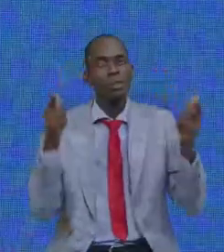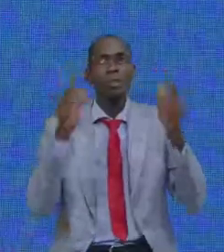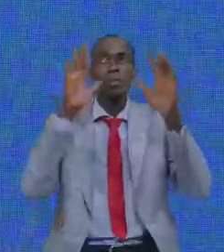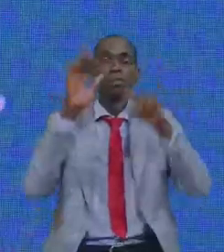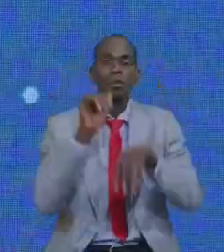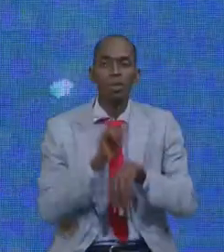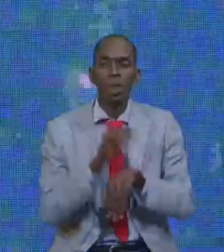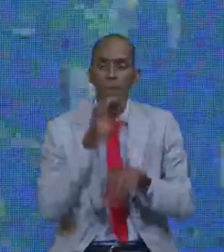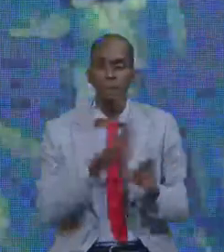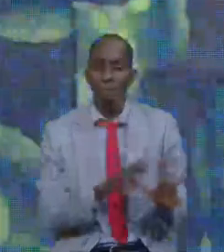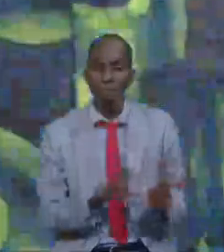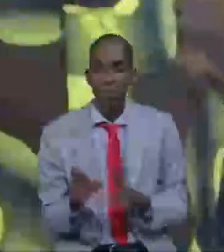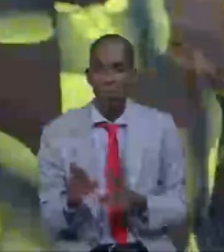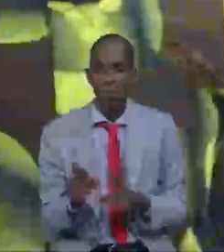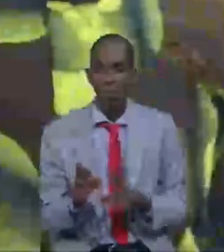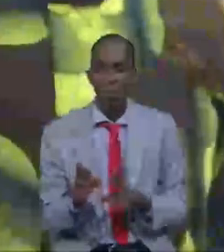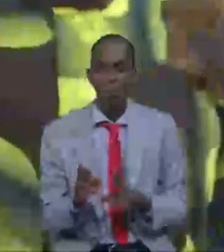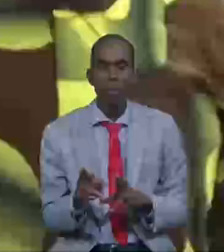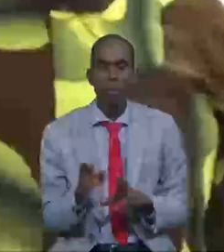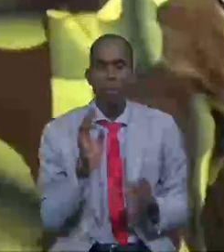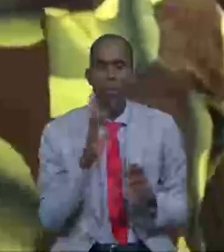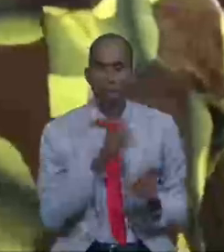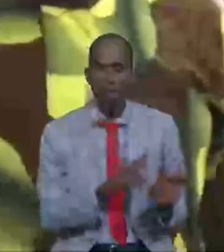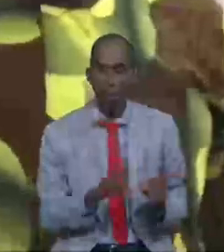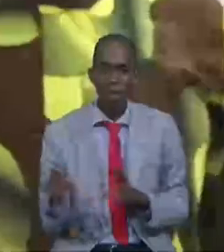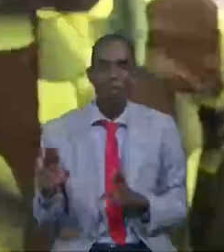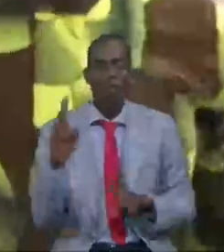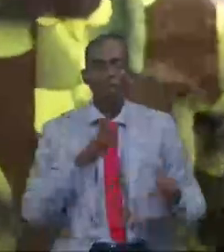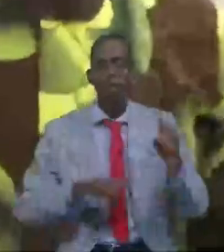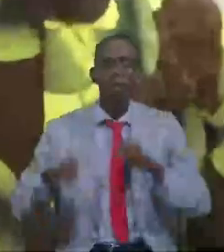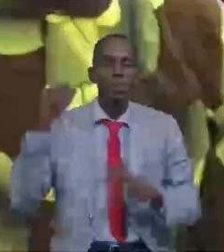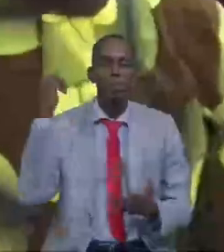prêts? Est-ce que vous êtes prêts? Il va entendre votre amen.